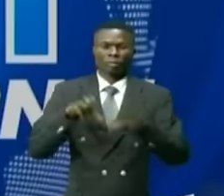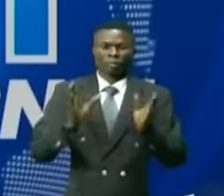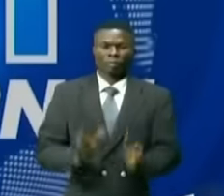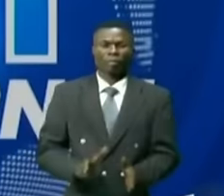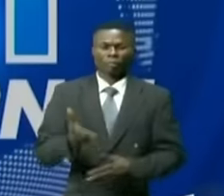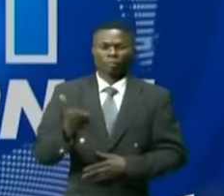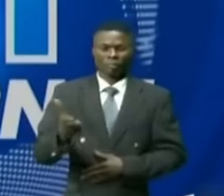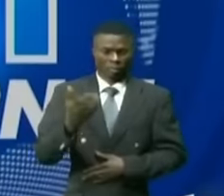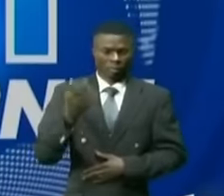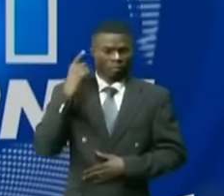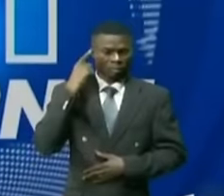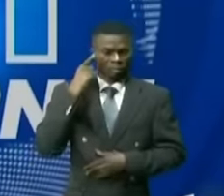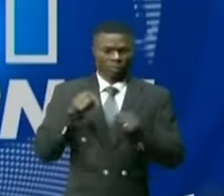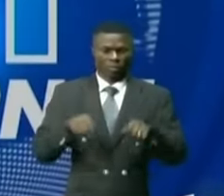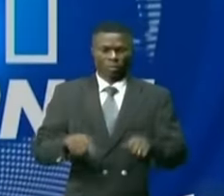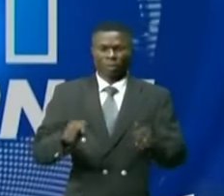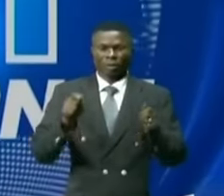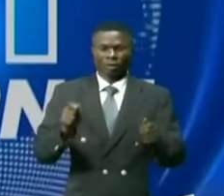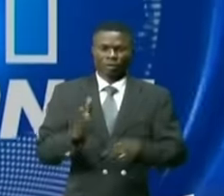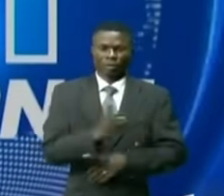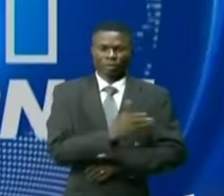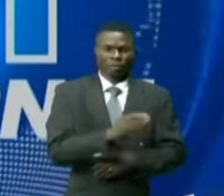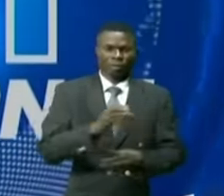Diaf, que vous allez suivre dans ce jour.